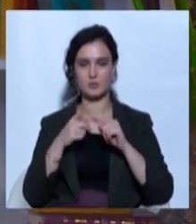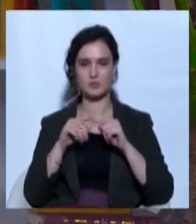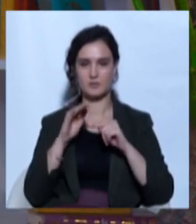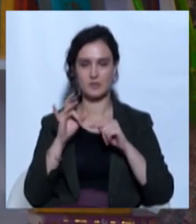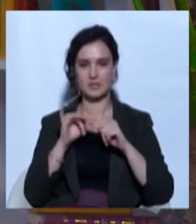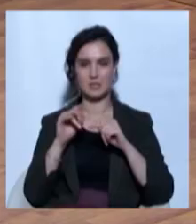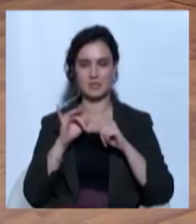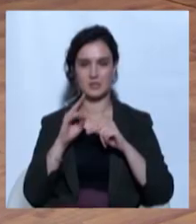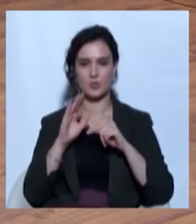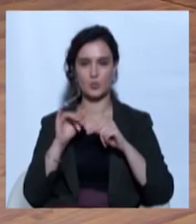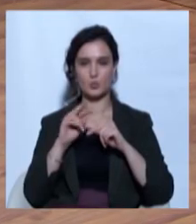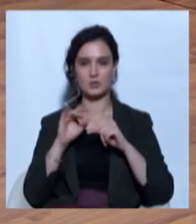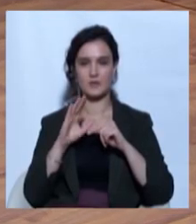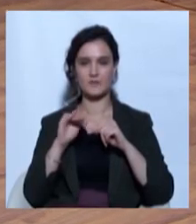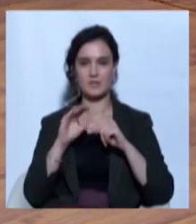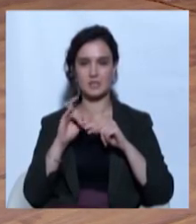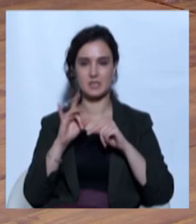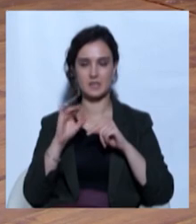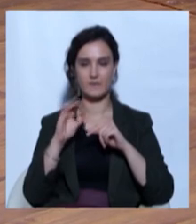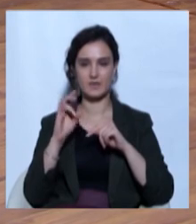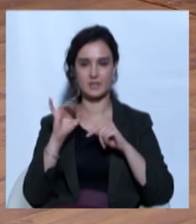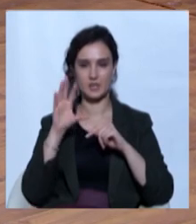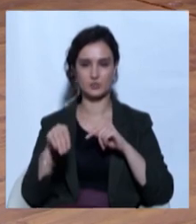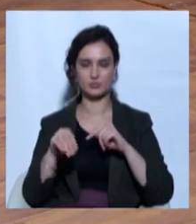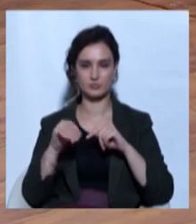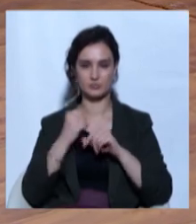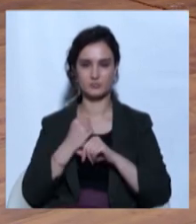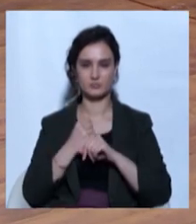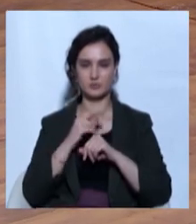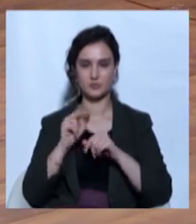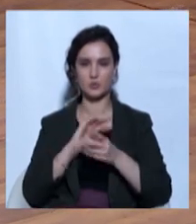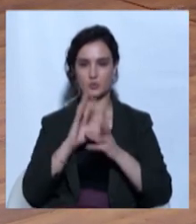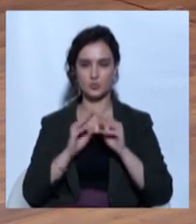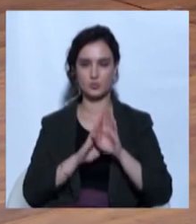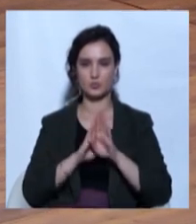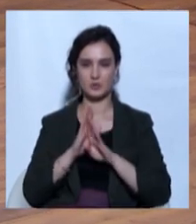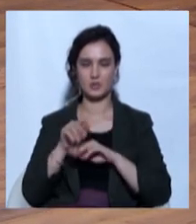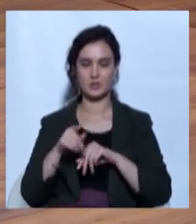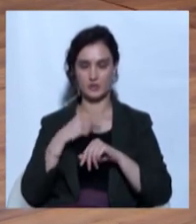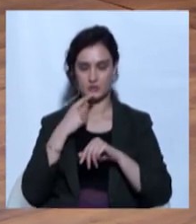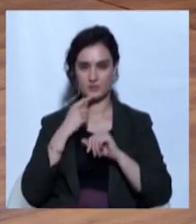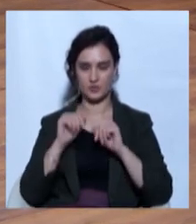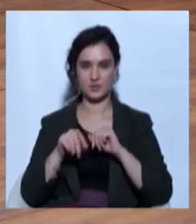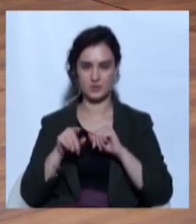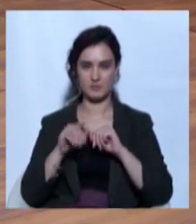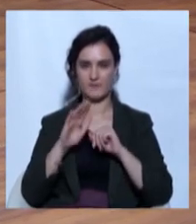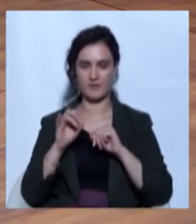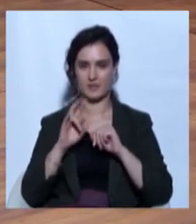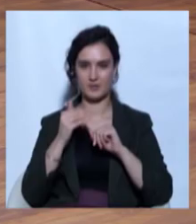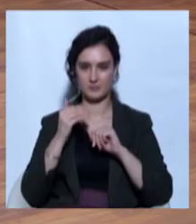ფედერიკ ჰუნდერტვასერმა აი ვენაში ჩადგა და სრულიად აჭრა, თუ შეიძლება ასე ითქვას,